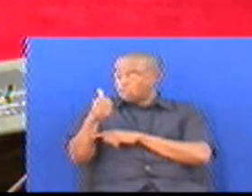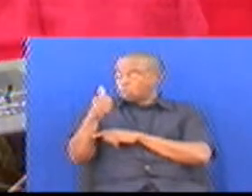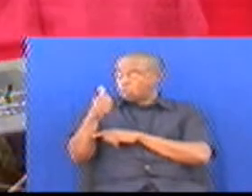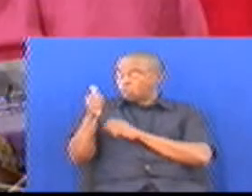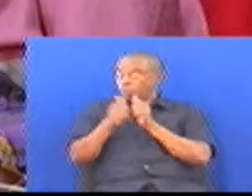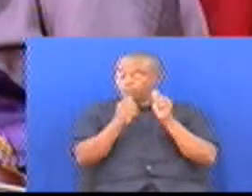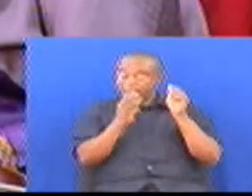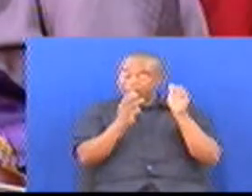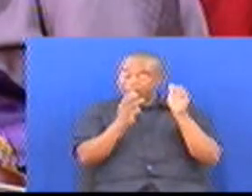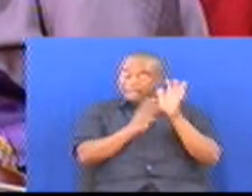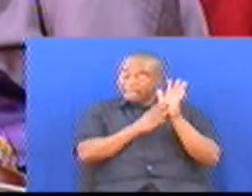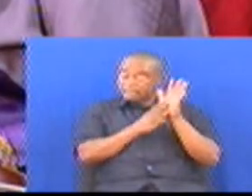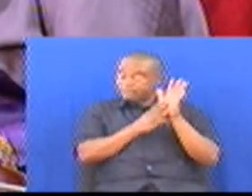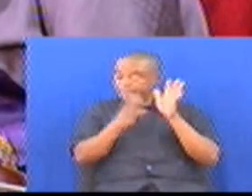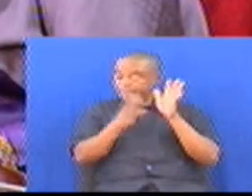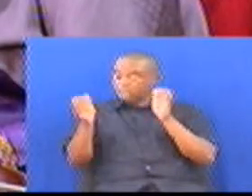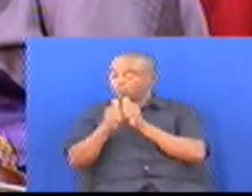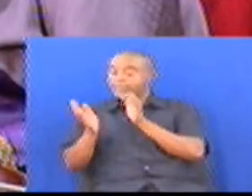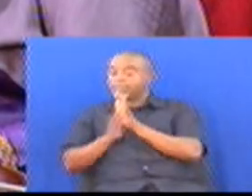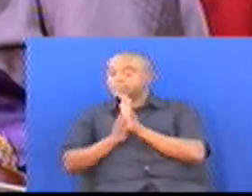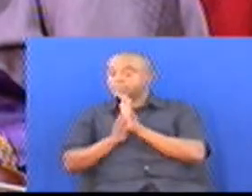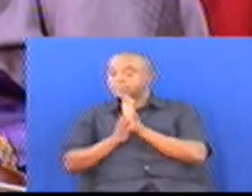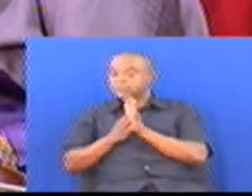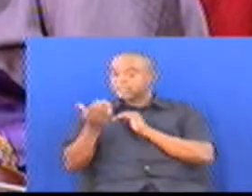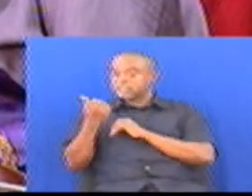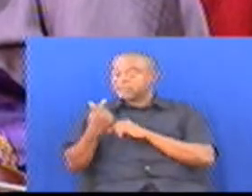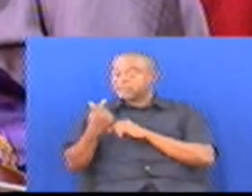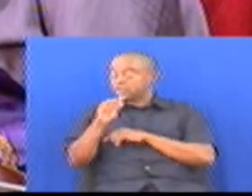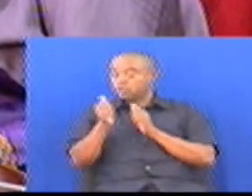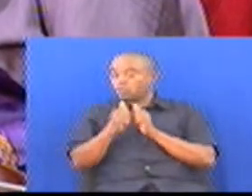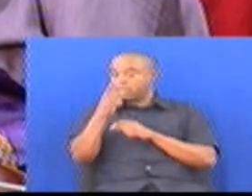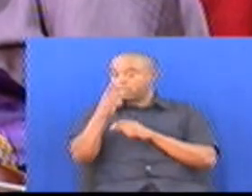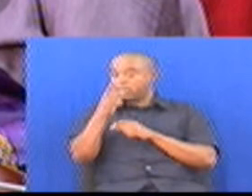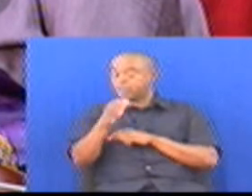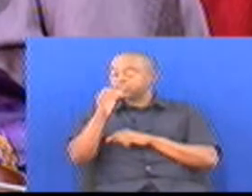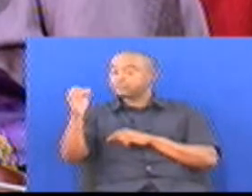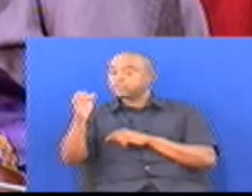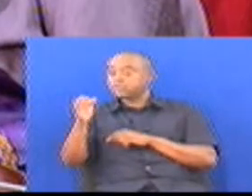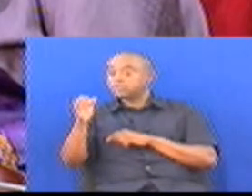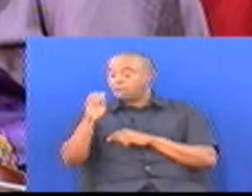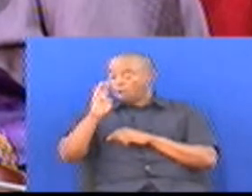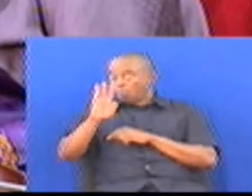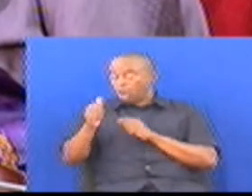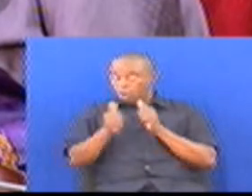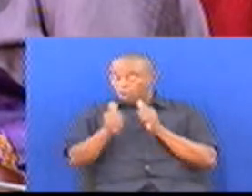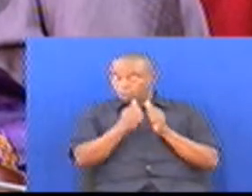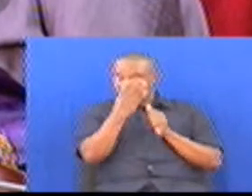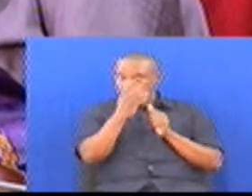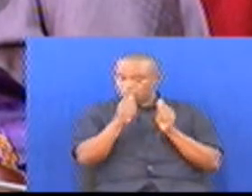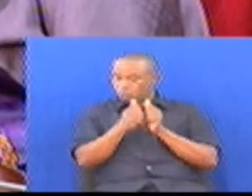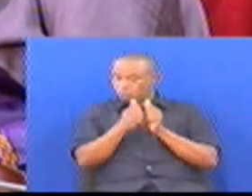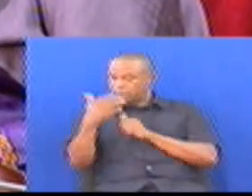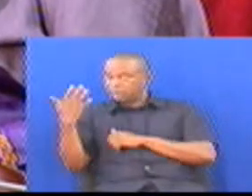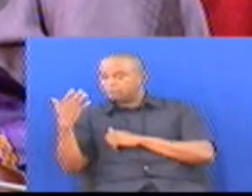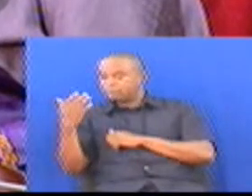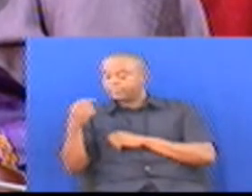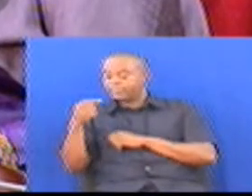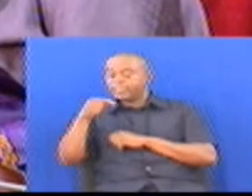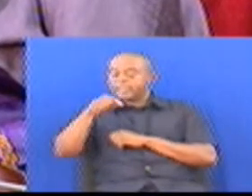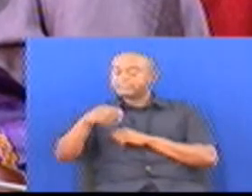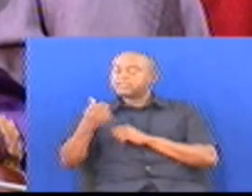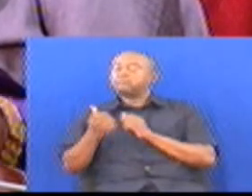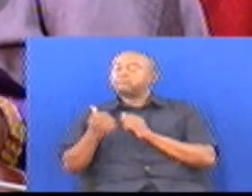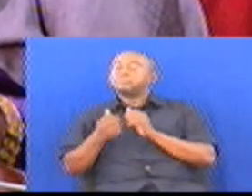2018-19 kutoka shilingi trilioni 11.0 mwaka 2014-15, sawa na ongezeko